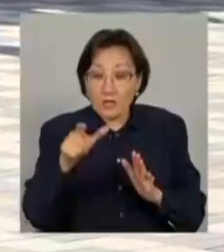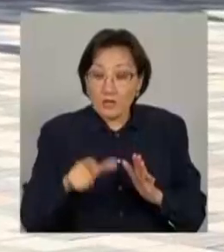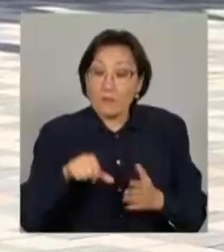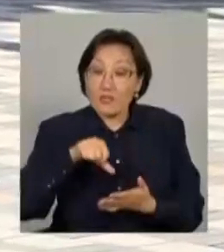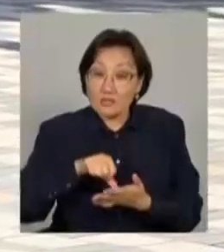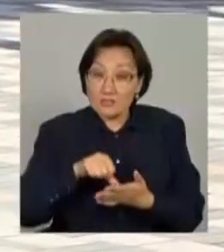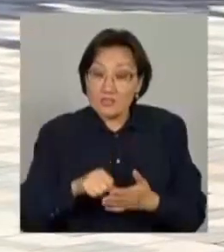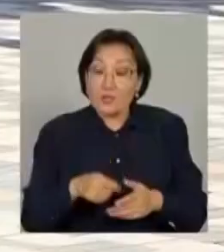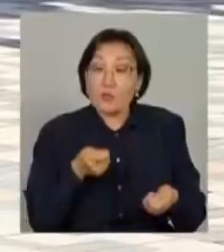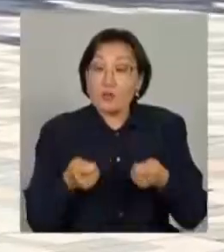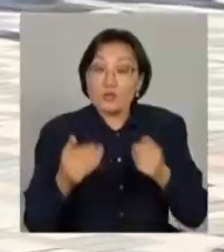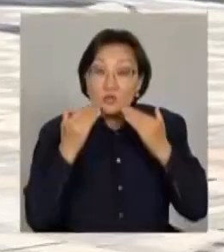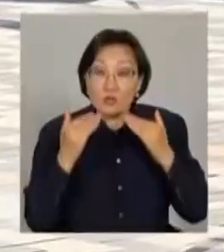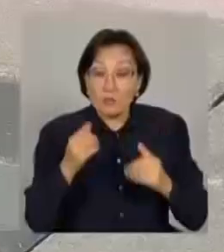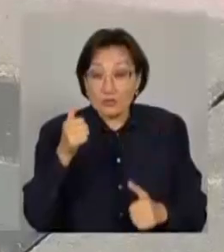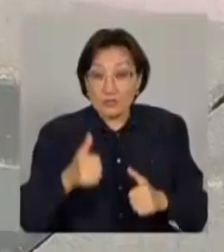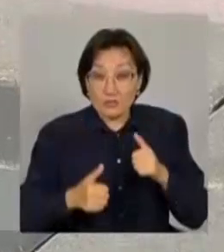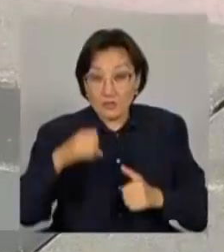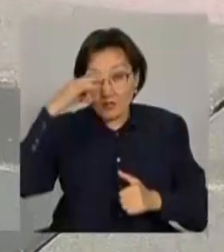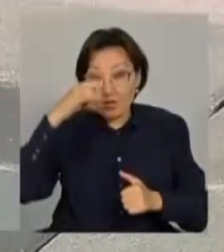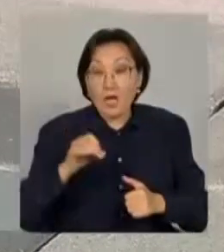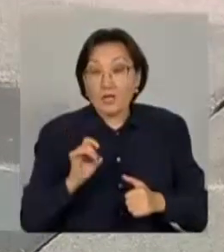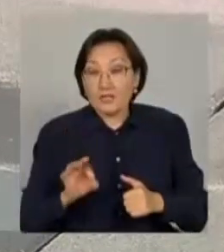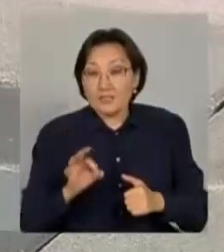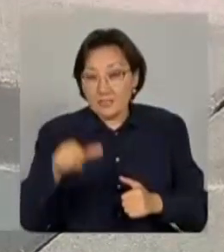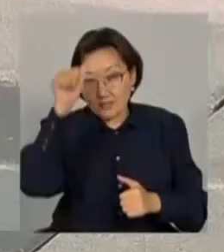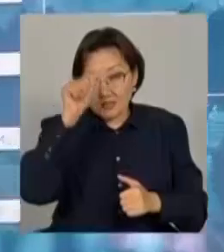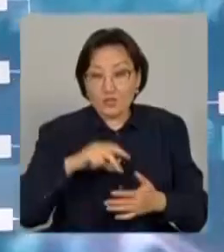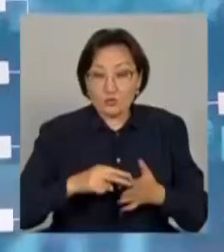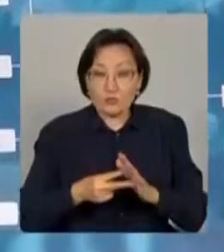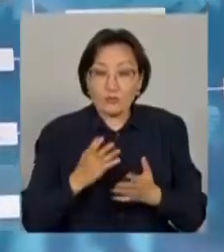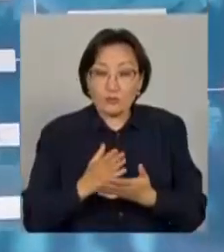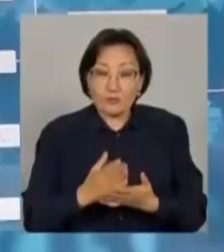қатса. Ұйымдастырушылар соңғы ойынды қазан айына жоспарлап отыр.